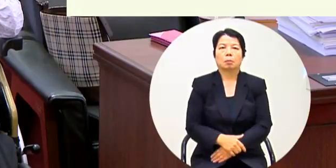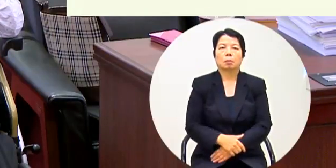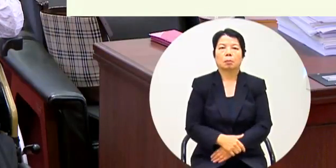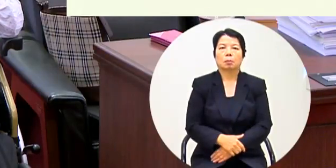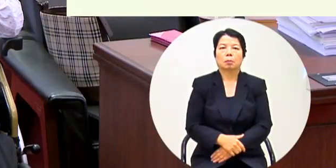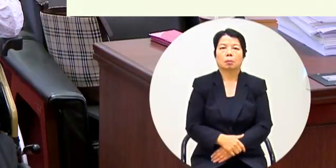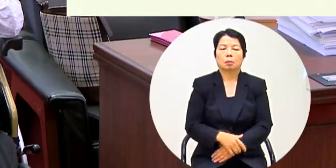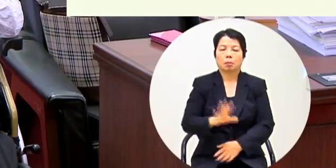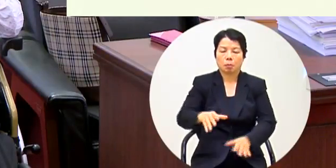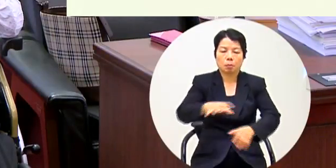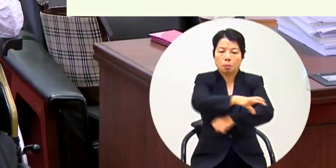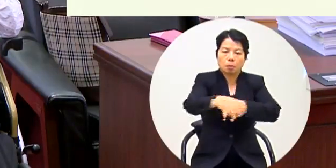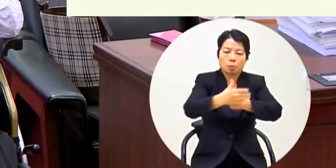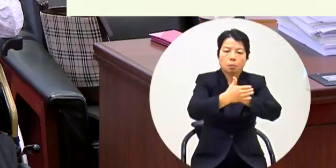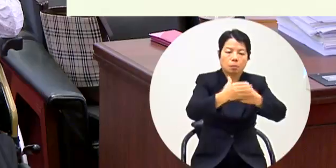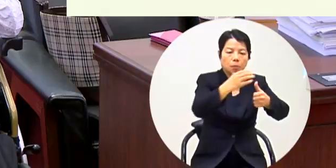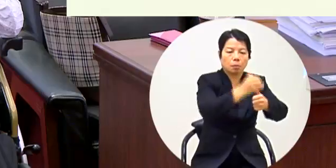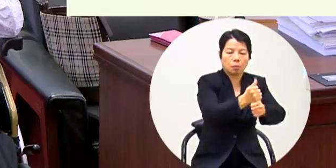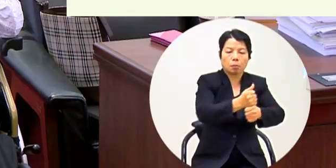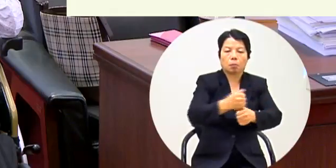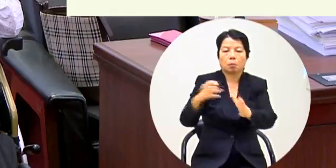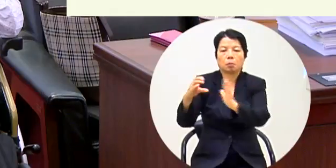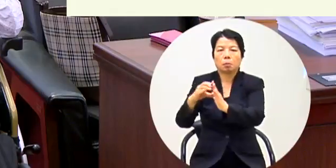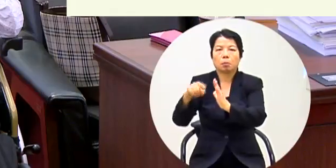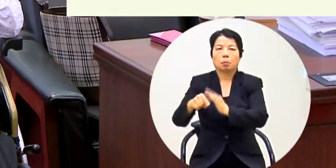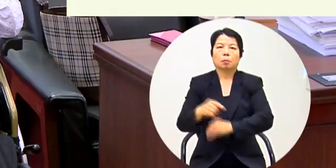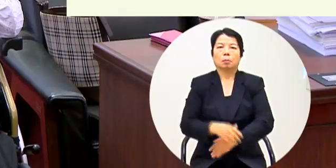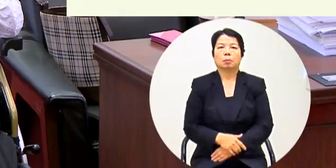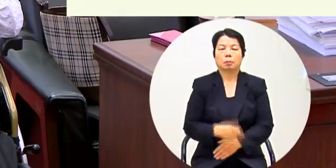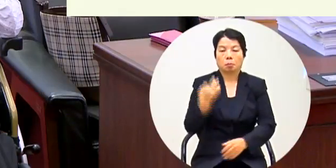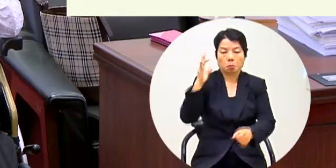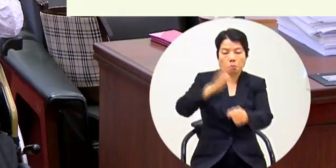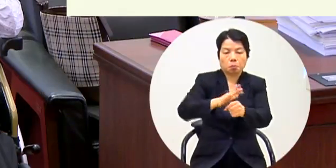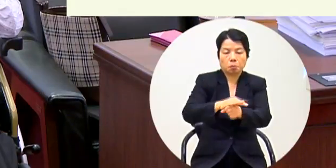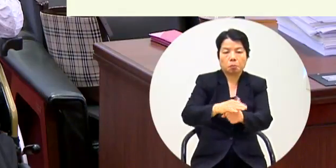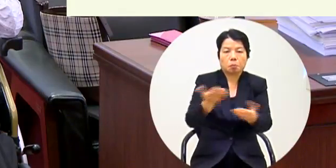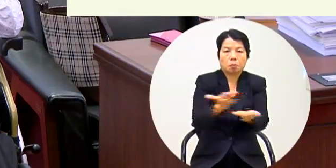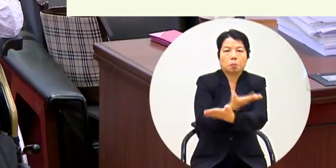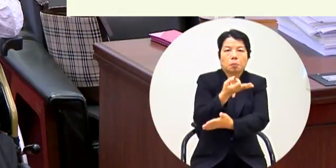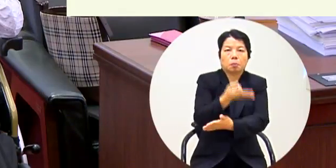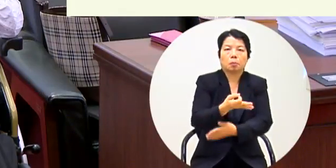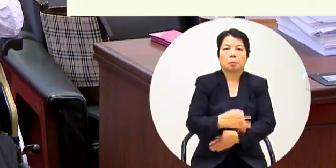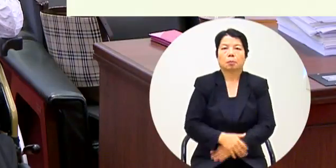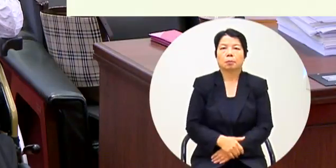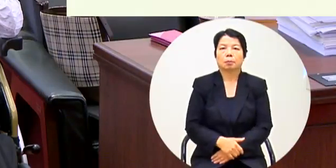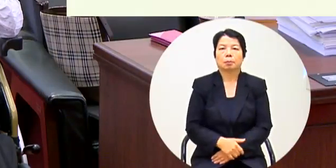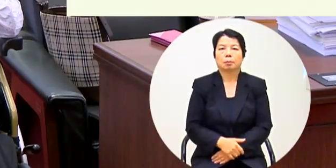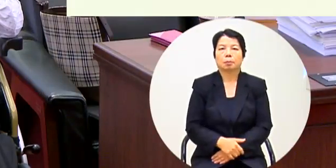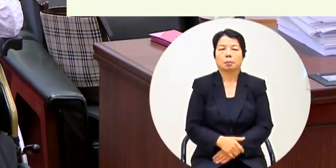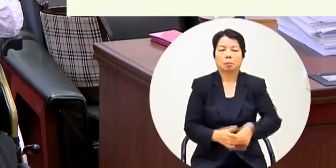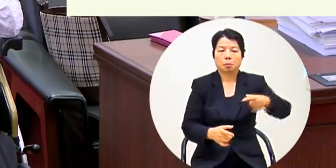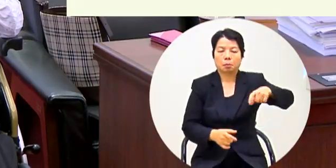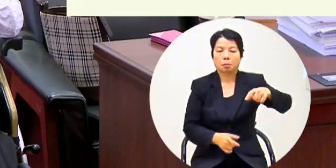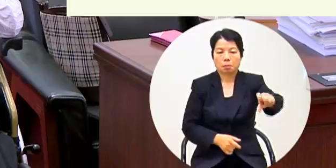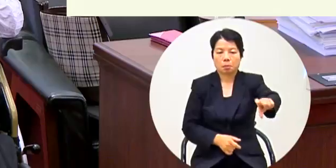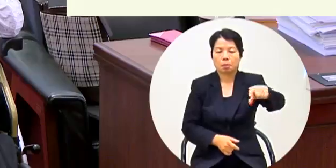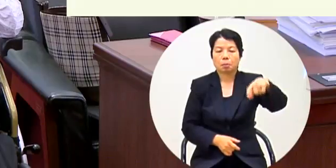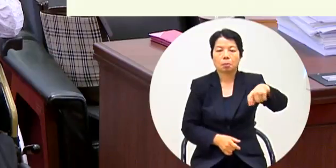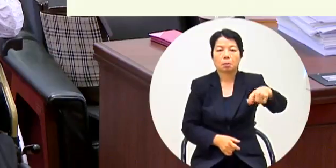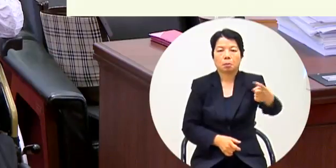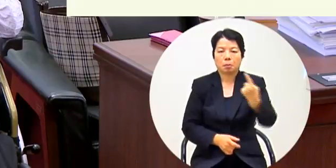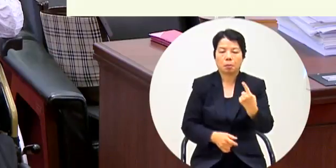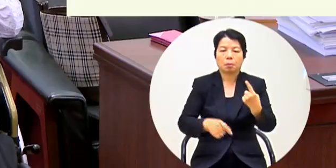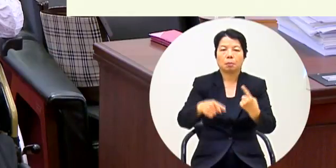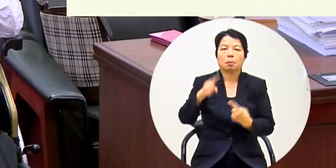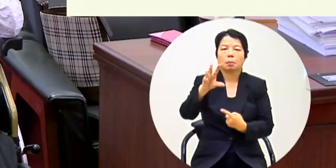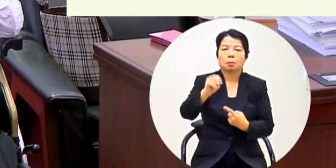局给的这个补助汰换金，每一部目前大概是12000了，大概是12000。那如果是这样的